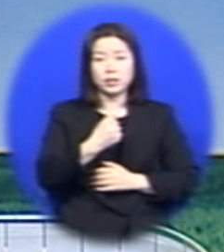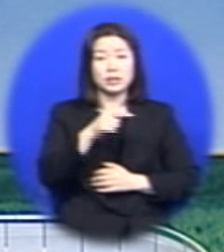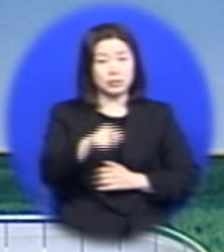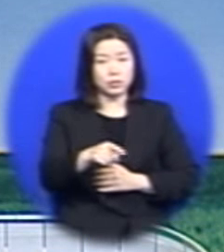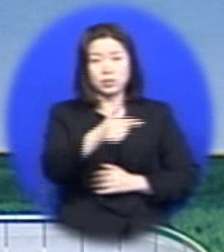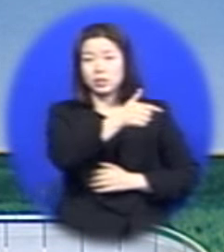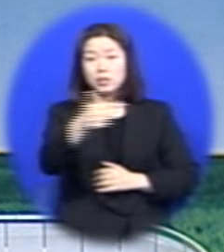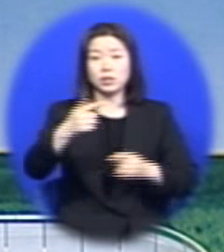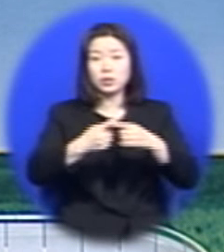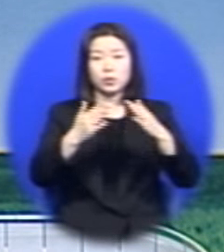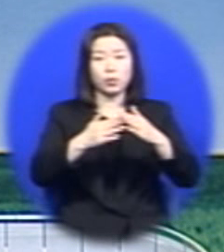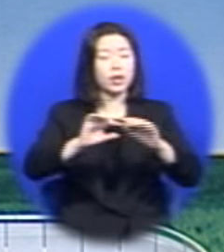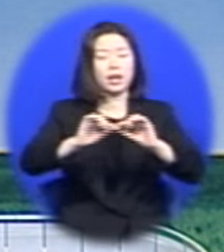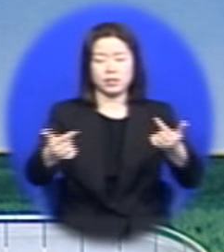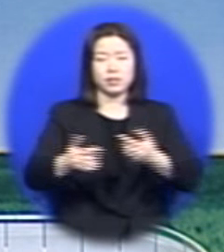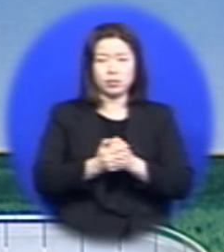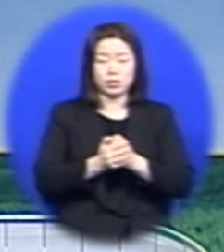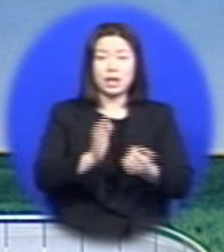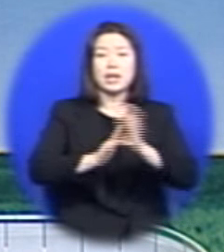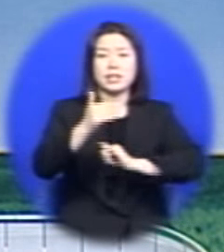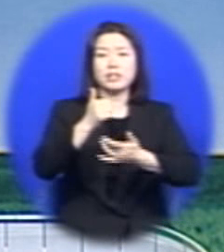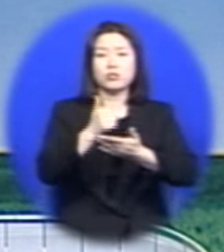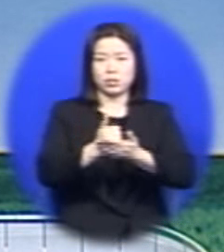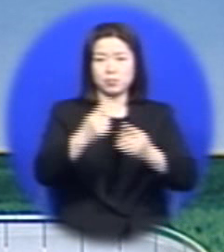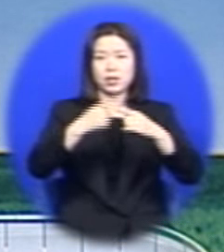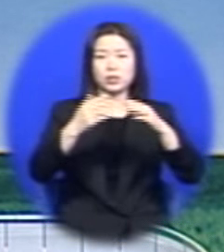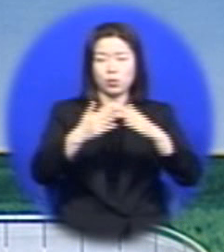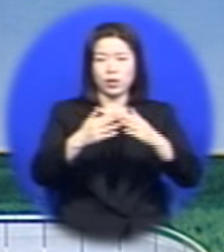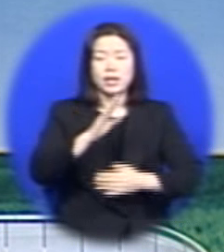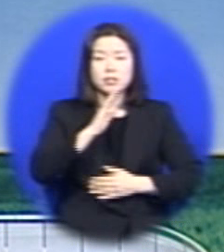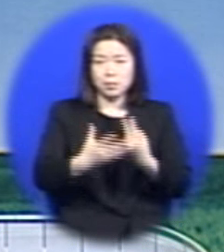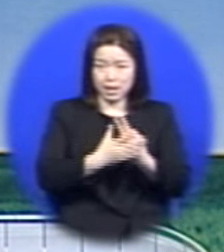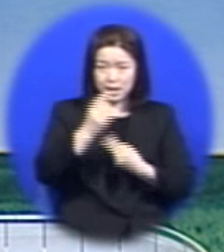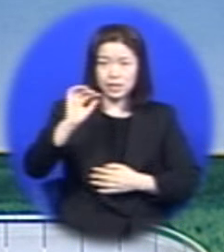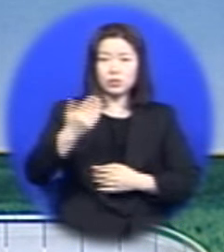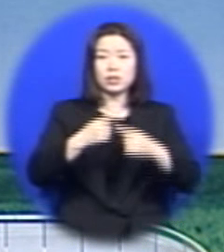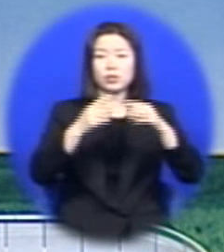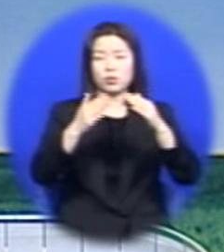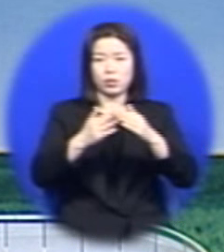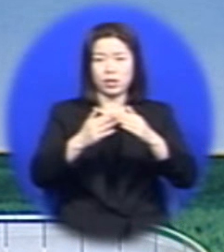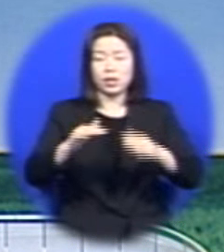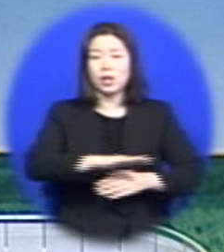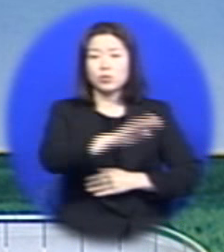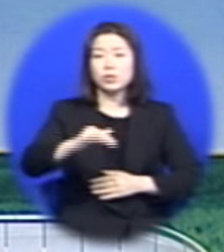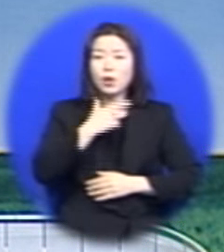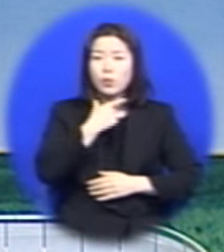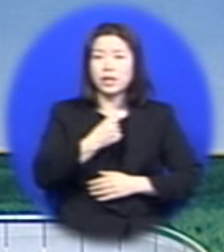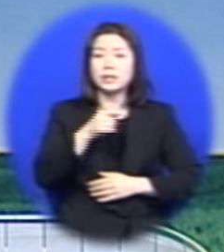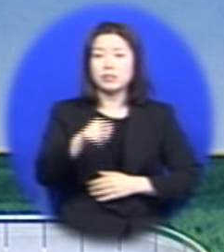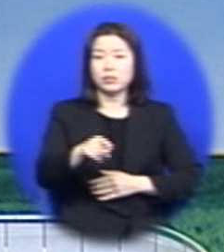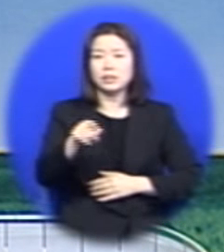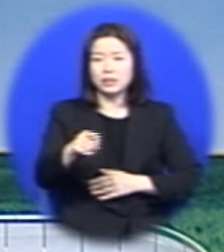아니에요. 예수님의 교회, 정말 하나 된 교회. 우리가 원하는 건 바로 그